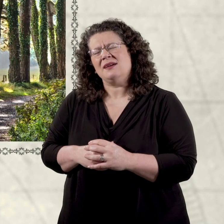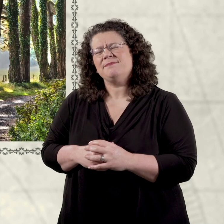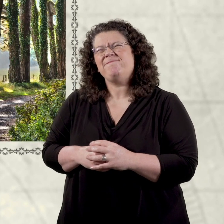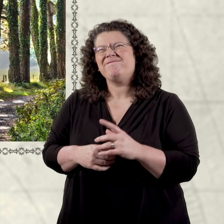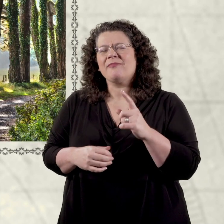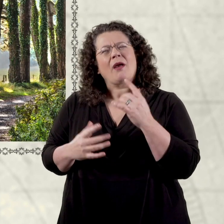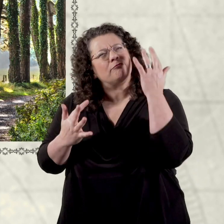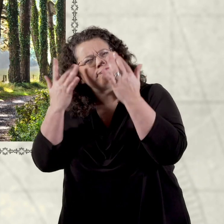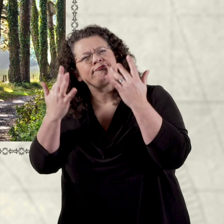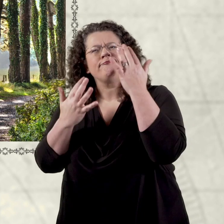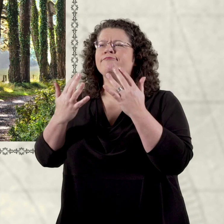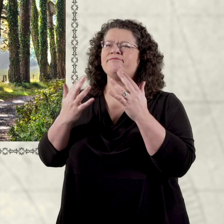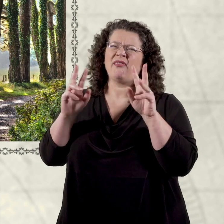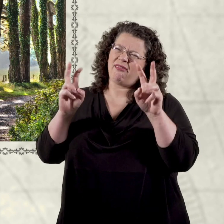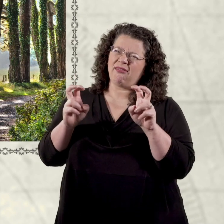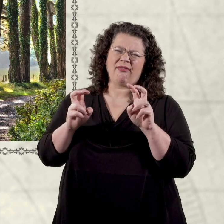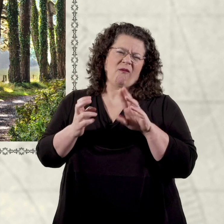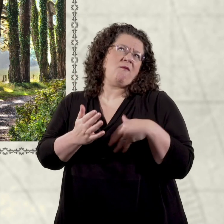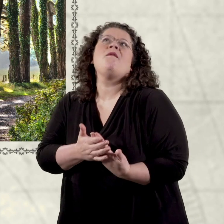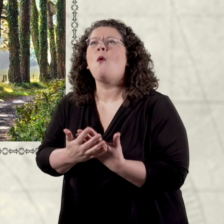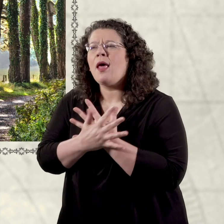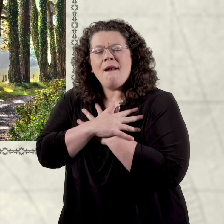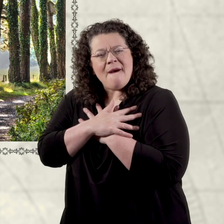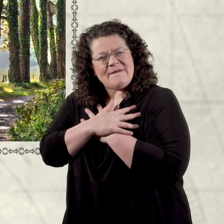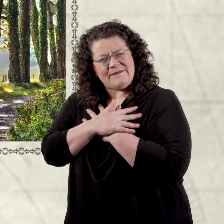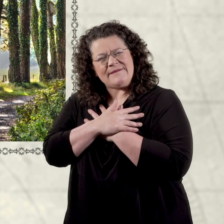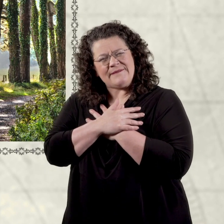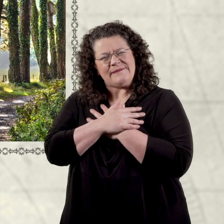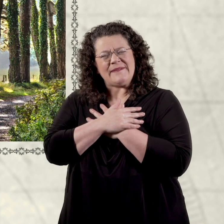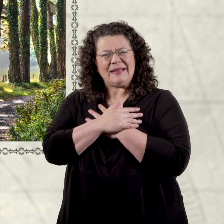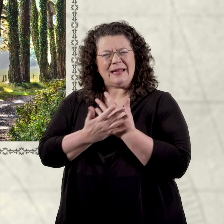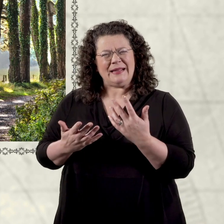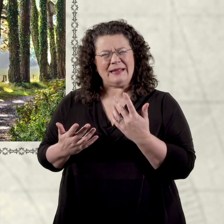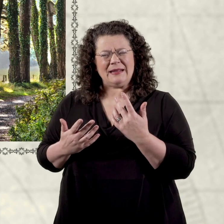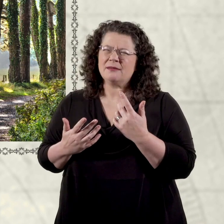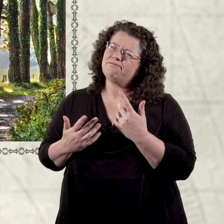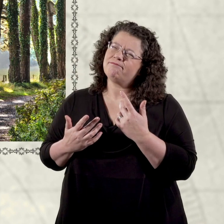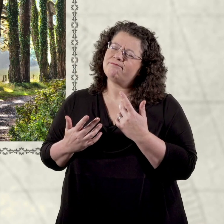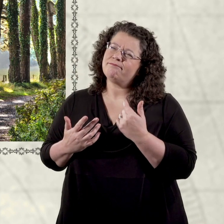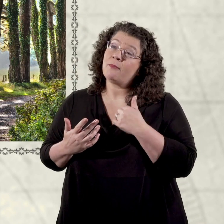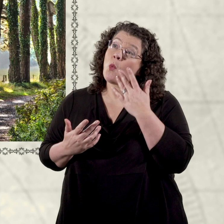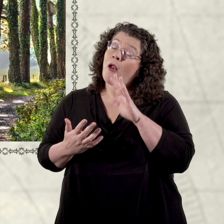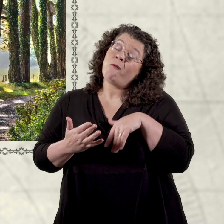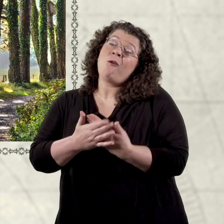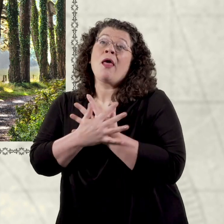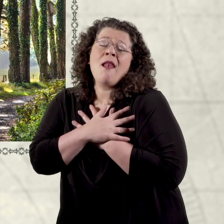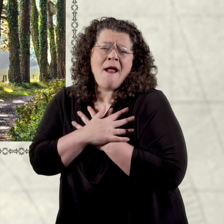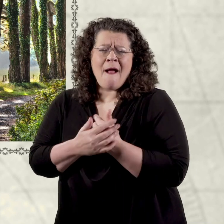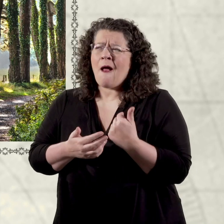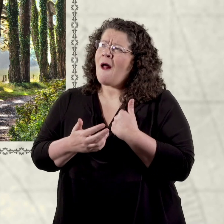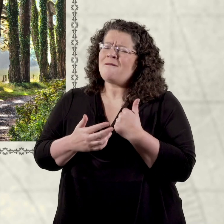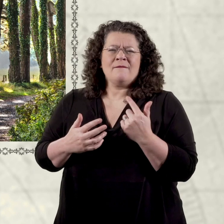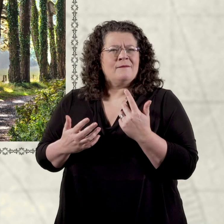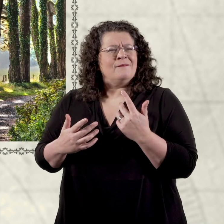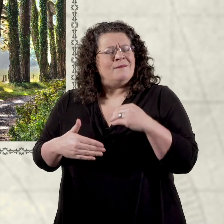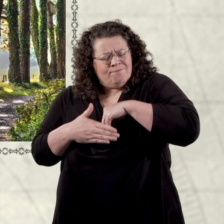Ond nes i ddechrau meddwl am y busnes syrthio mewn cariad ma. A nes i ddechrau meddwl am pa mor hapus a llawn egni o'n i pan o'n